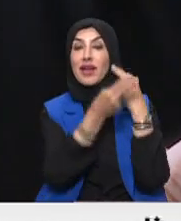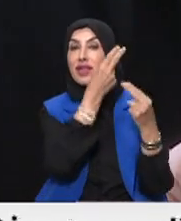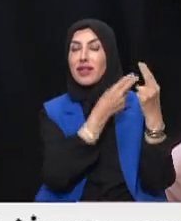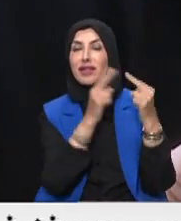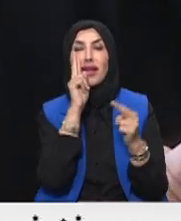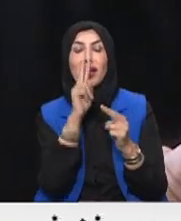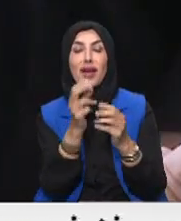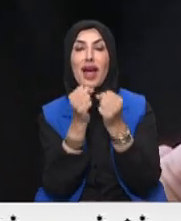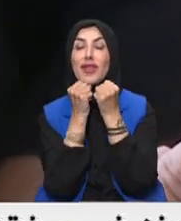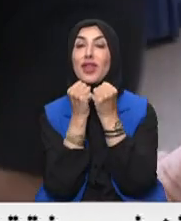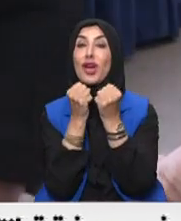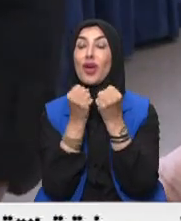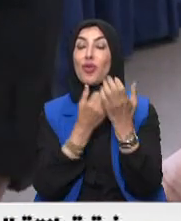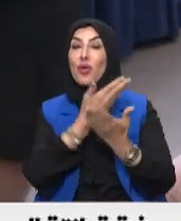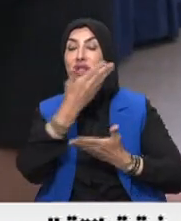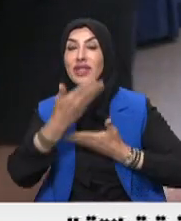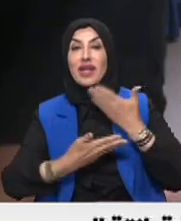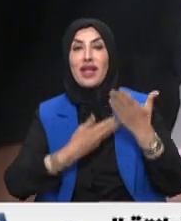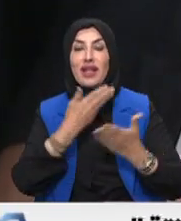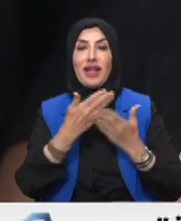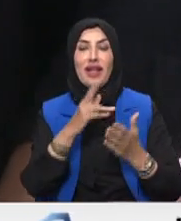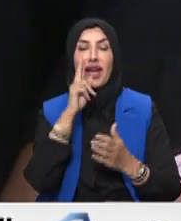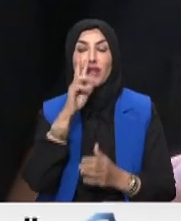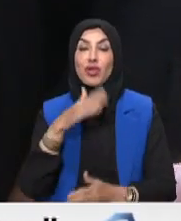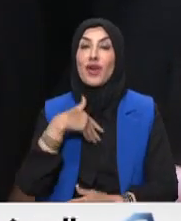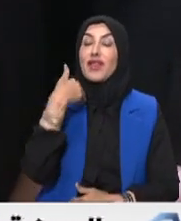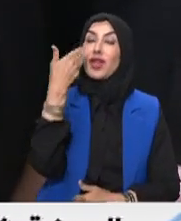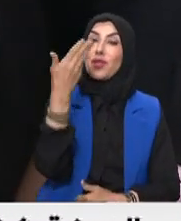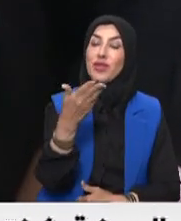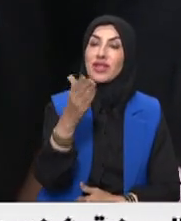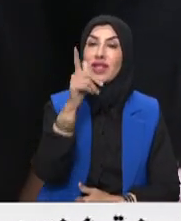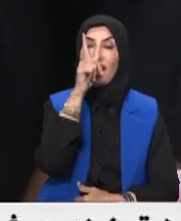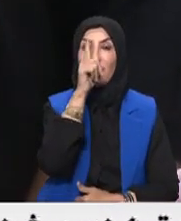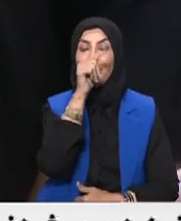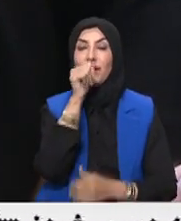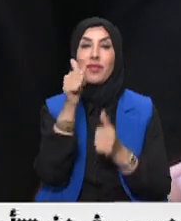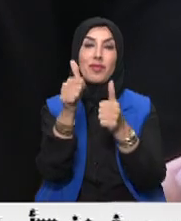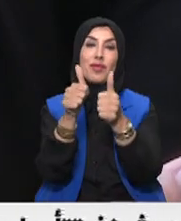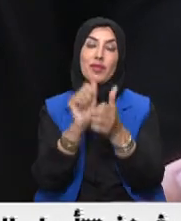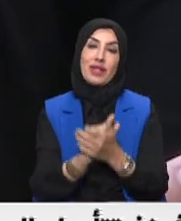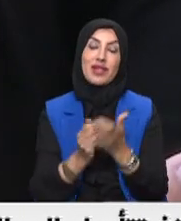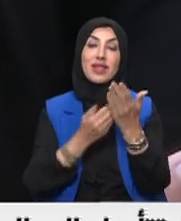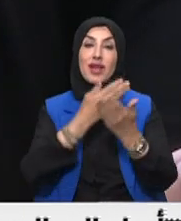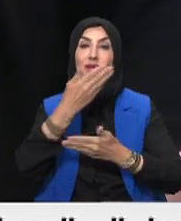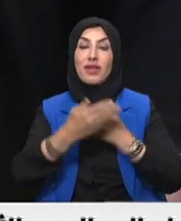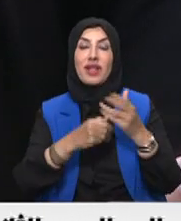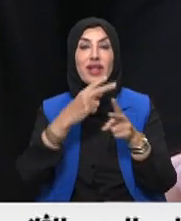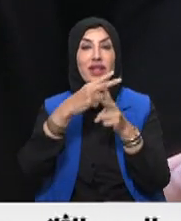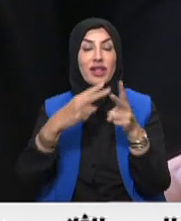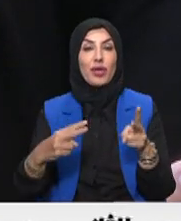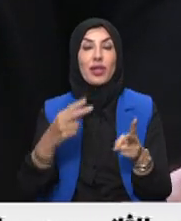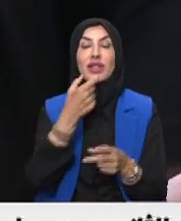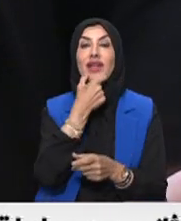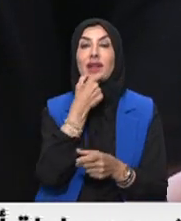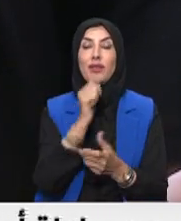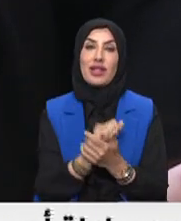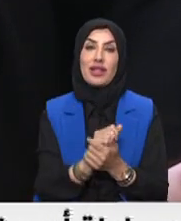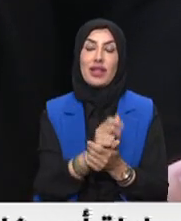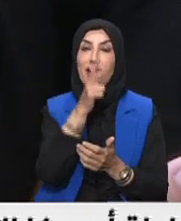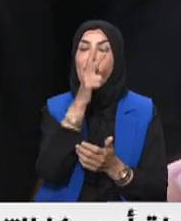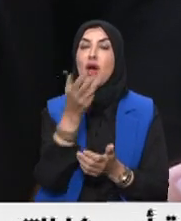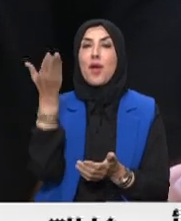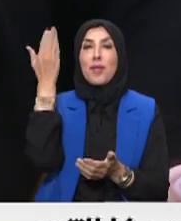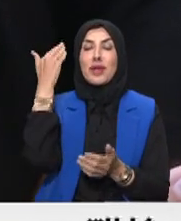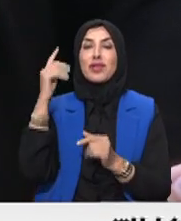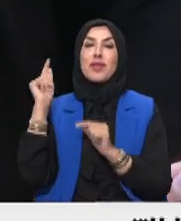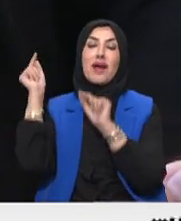عمق تلك العلاقات التي ينتظرها مستقبل مشرق على كافه الاصعده في العلاقات الكويتيه لبريطانيا قديمه الازل